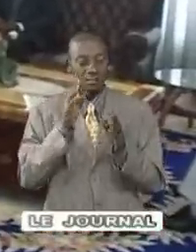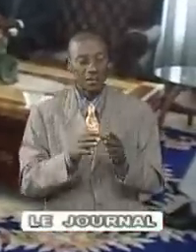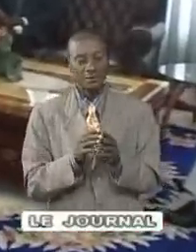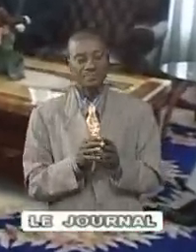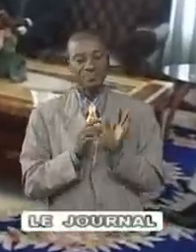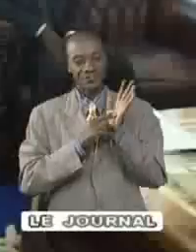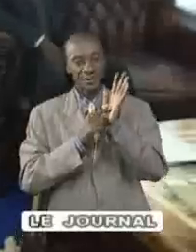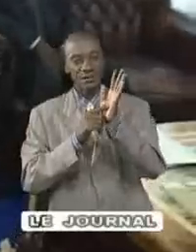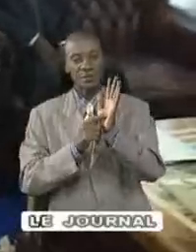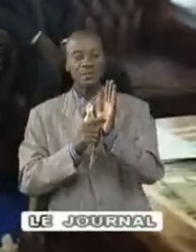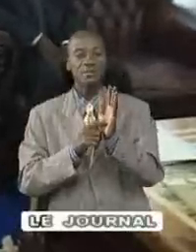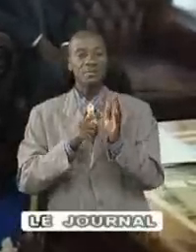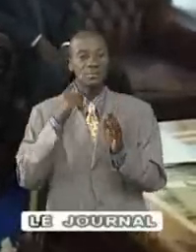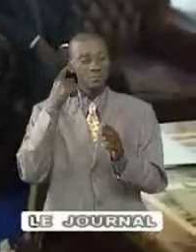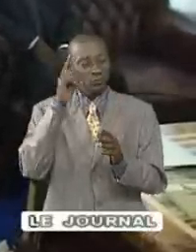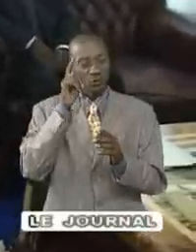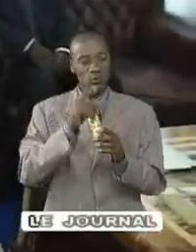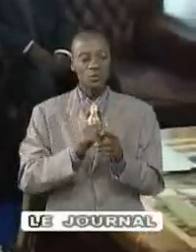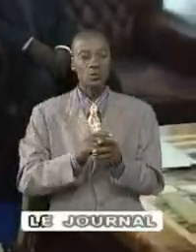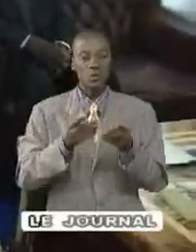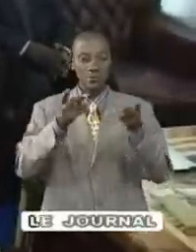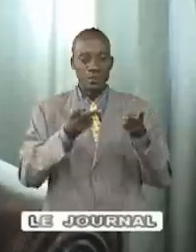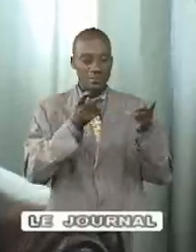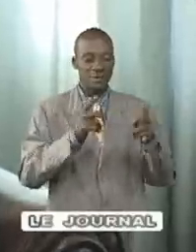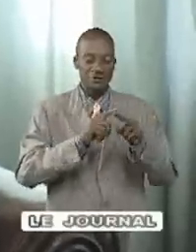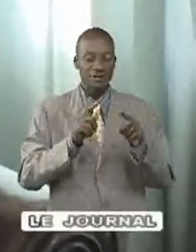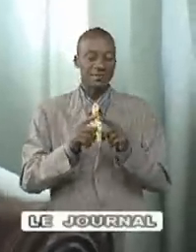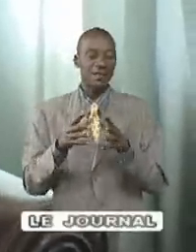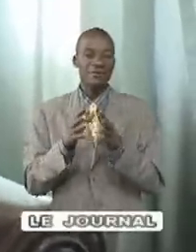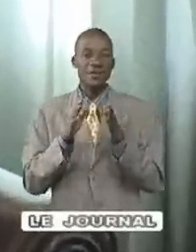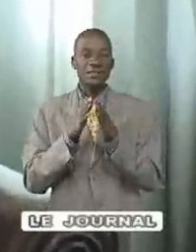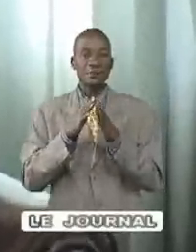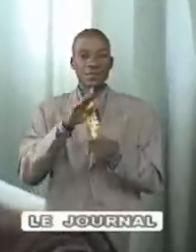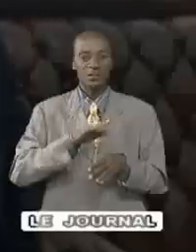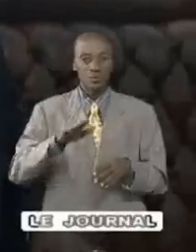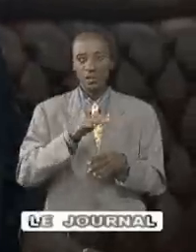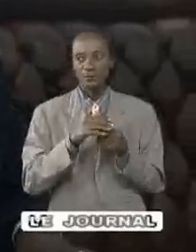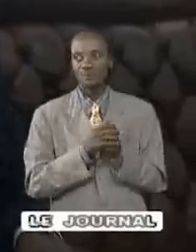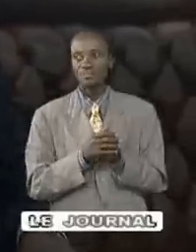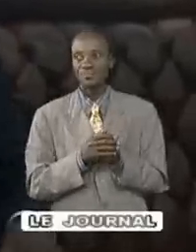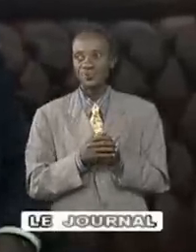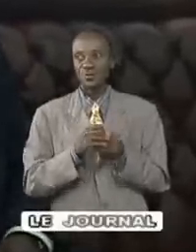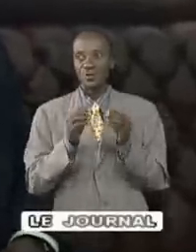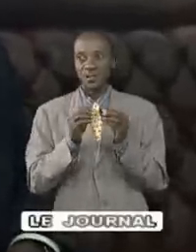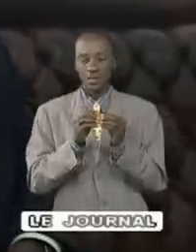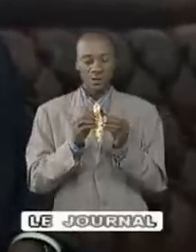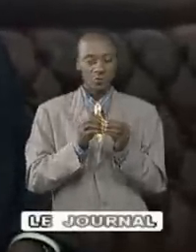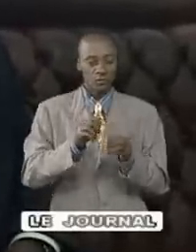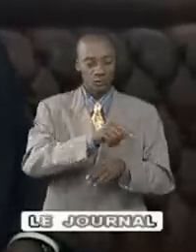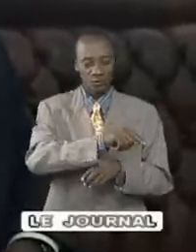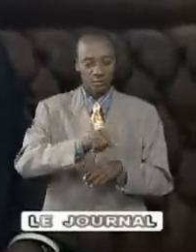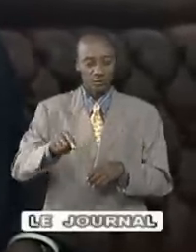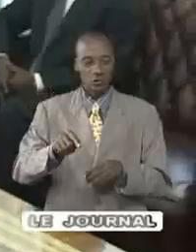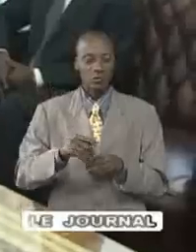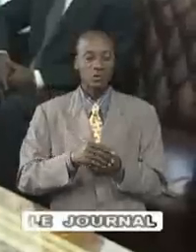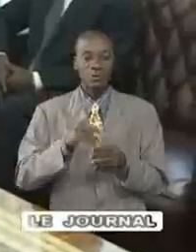à l'ouverture de la session ordinaire de mars de l'Assemblée nationale. À l'occasion de la réunion du bureau de l'Assemblée parlementaire de la francophonie à